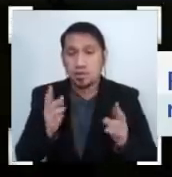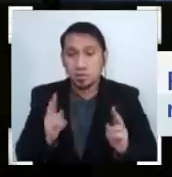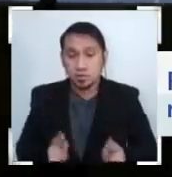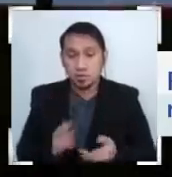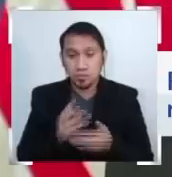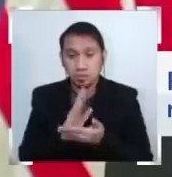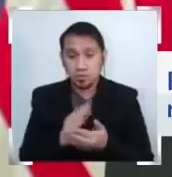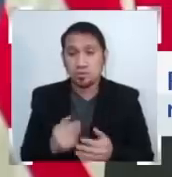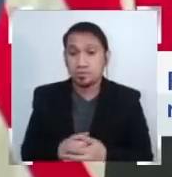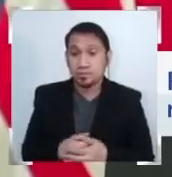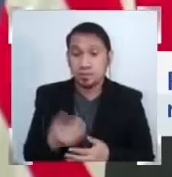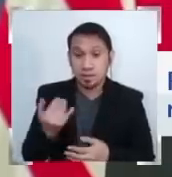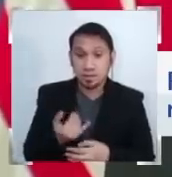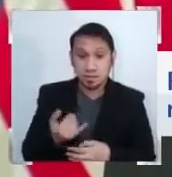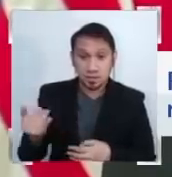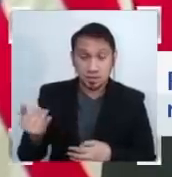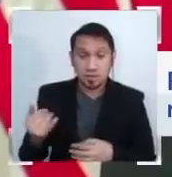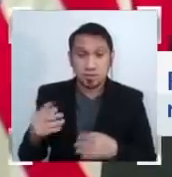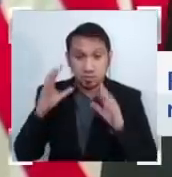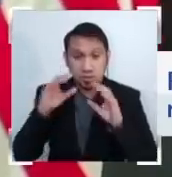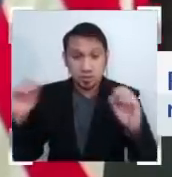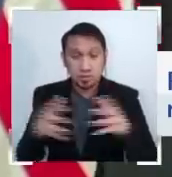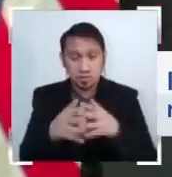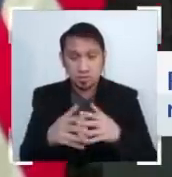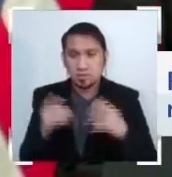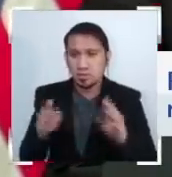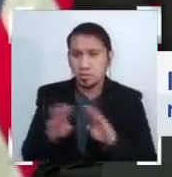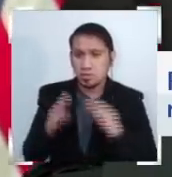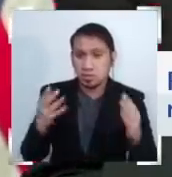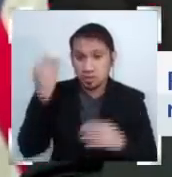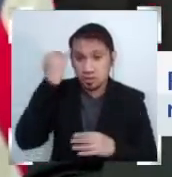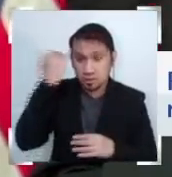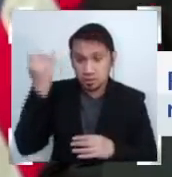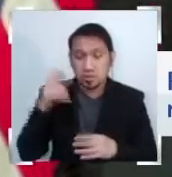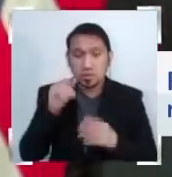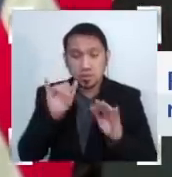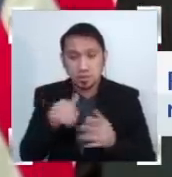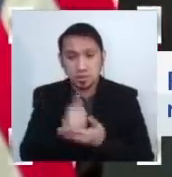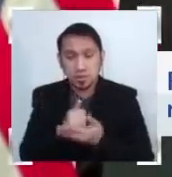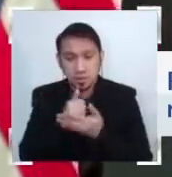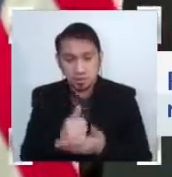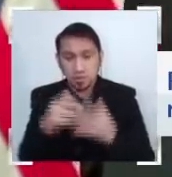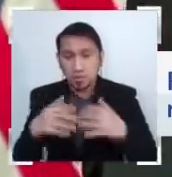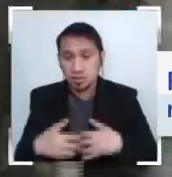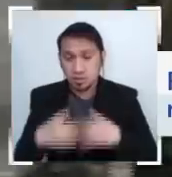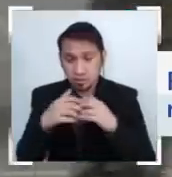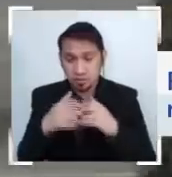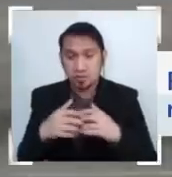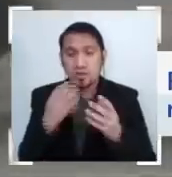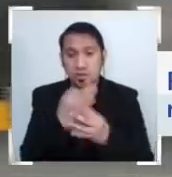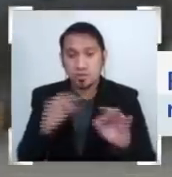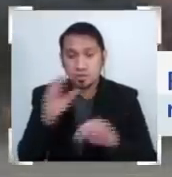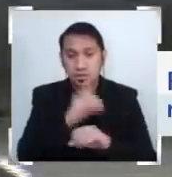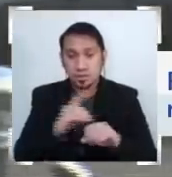President Biden, sinabi niyang bukas siya sa mga ideya ni Pangulong Duterte na makatutulong sa pagtataguyod ng anyay democratic,